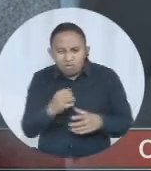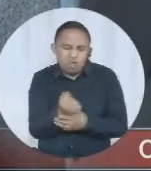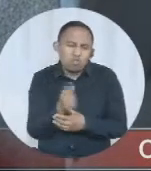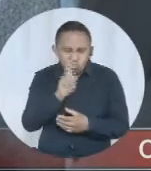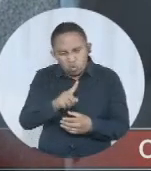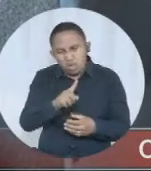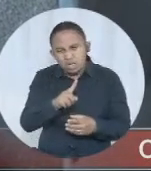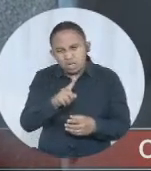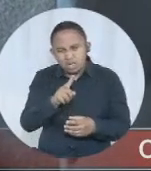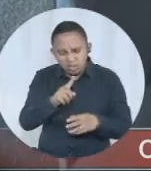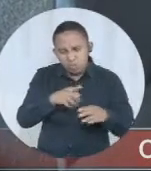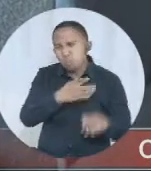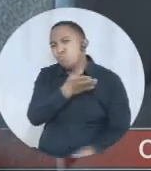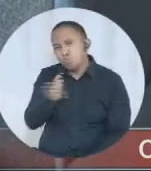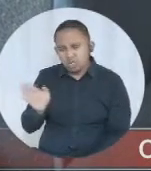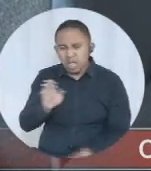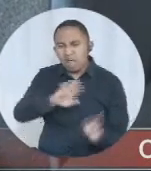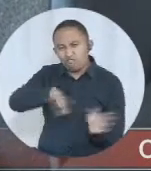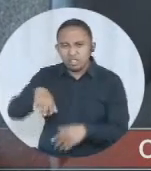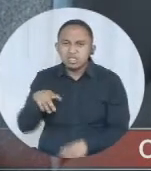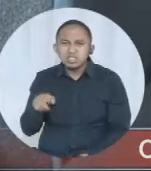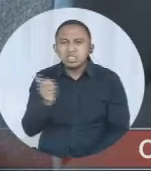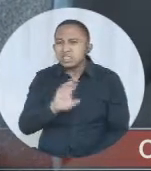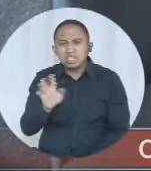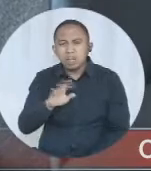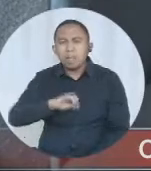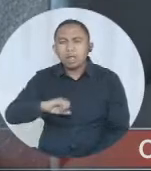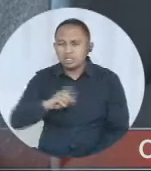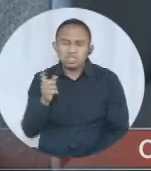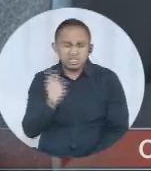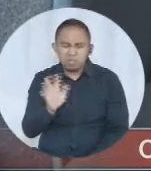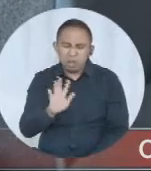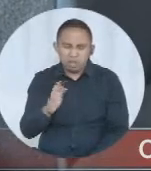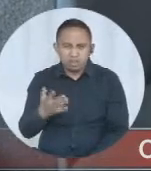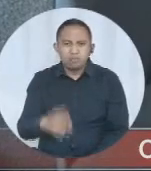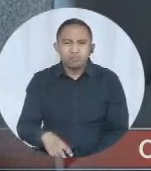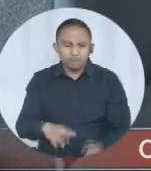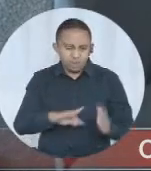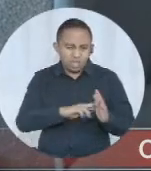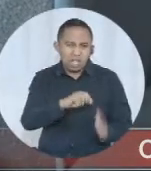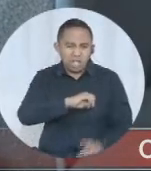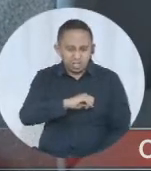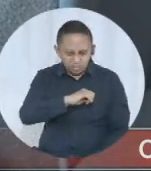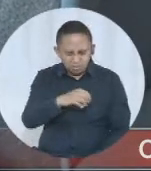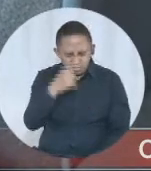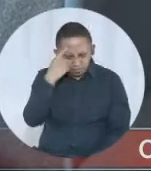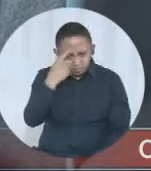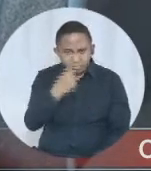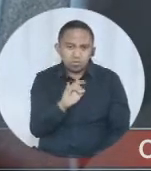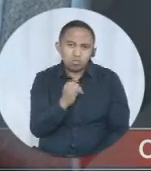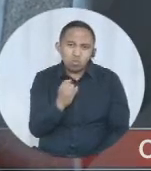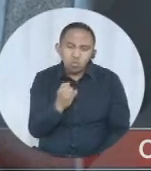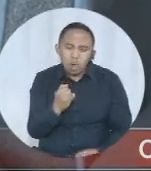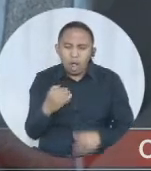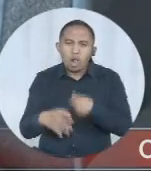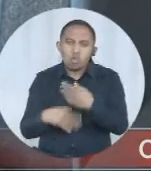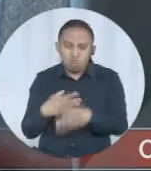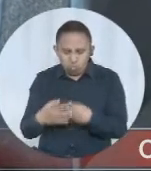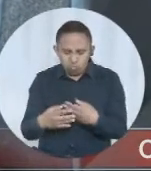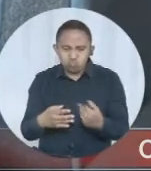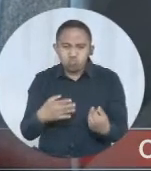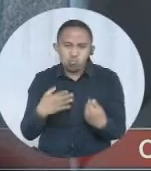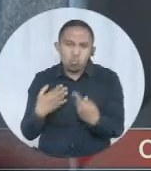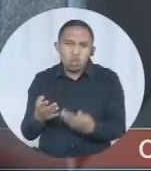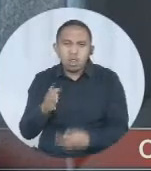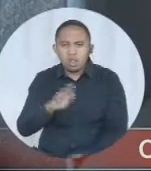tsy tokony ho ataon'ilay zaza zay asa zay a dia ilay tetikasa zany no hijery hoe ahoana ny fomba analana n'izany zaza izany a